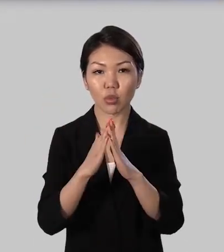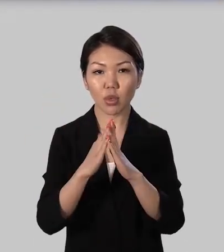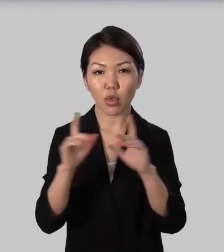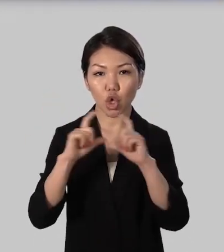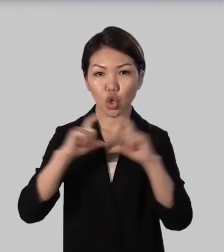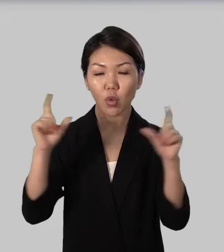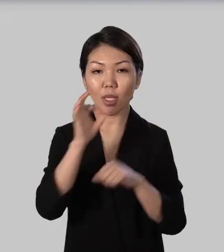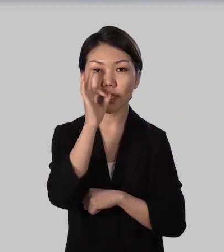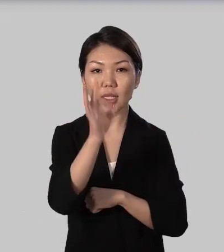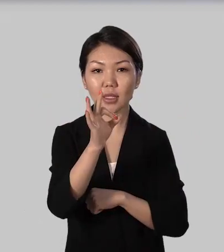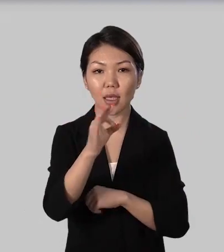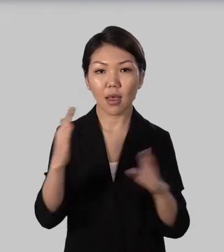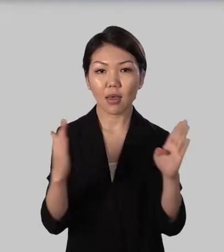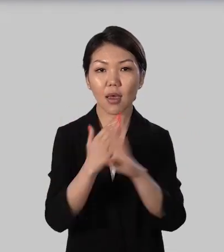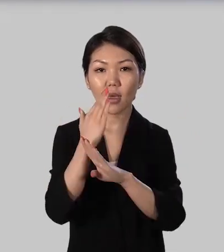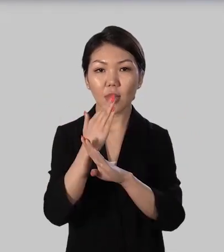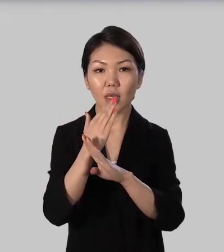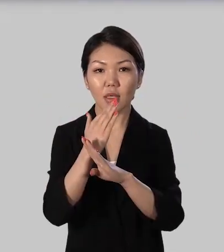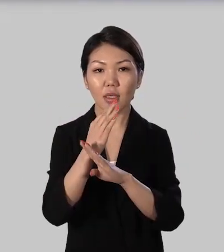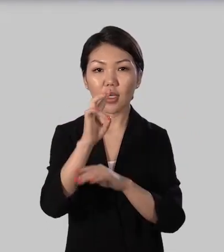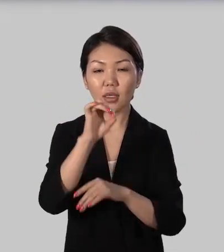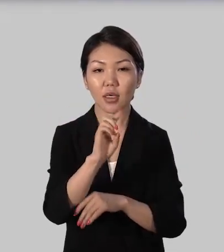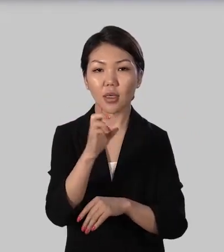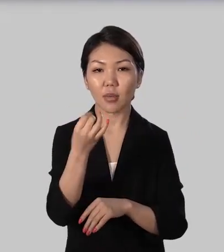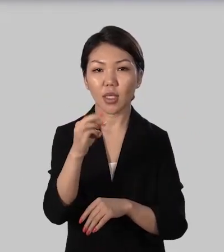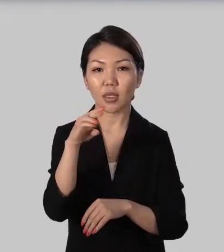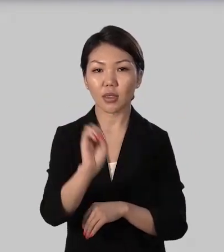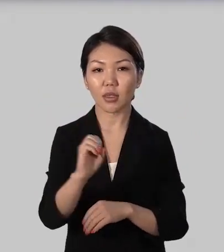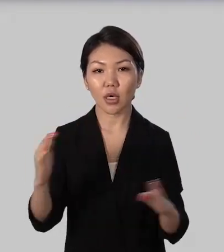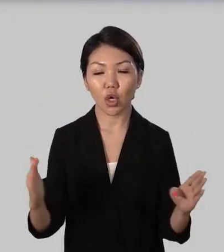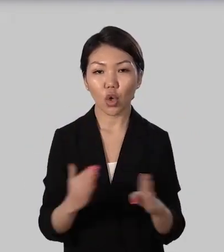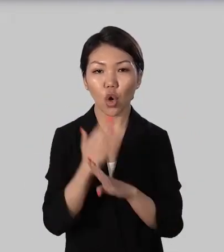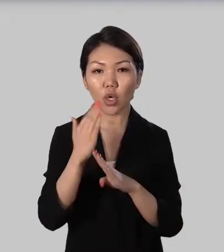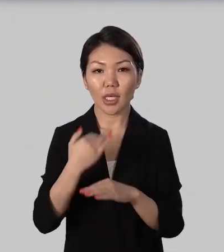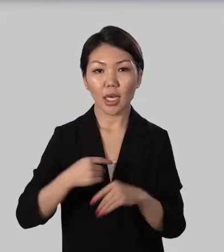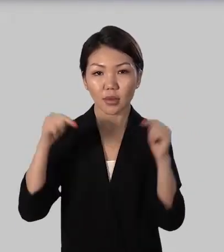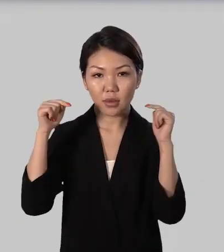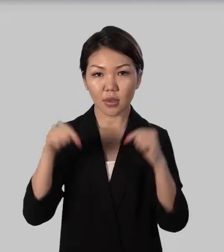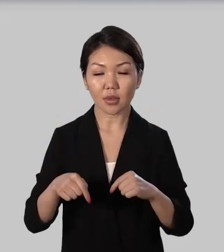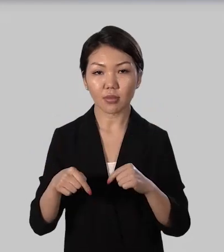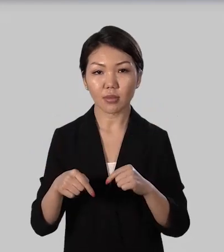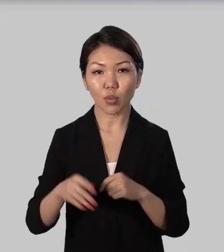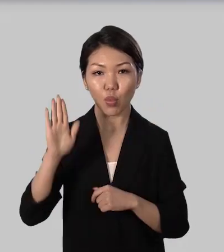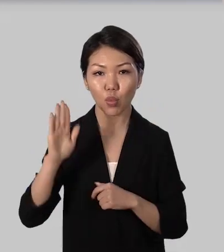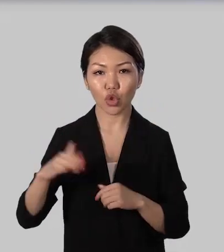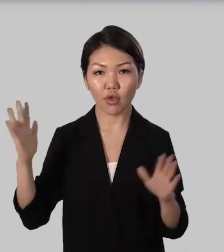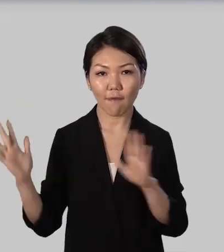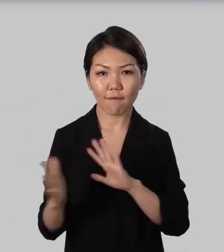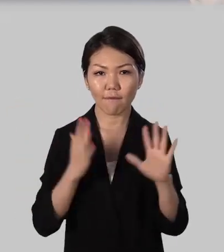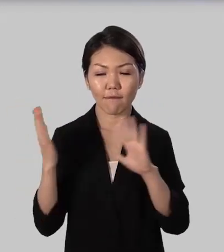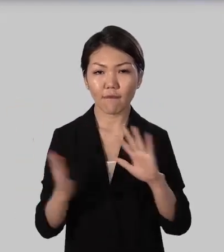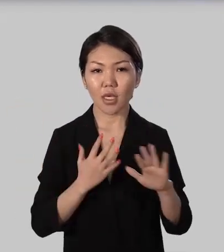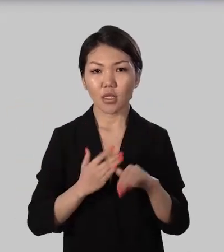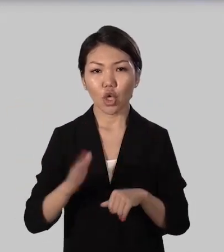громко сказал коран не робейте горы я здесь пусть ветер